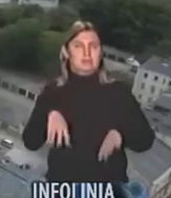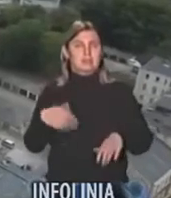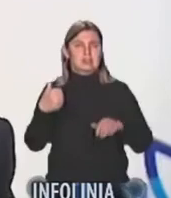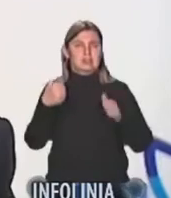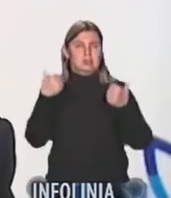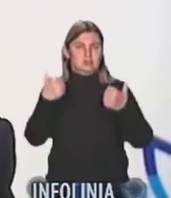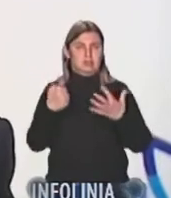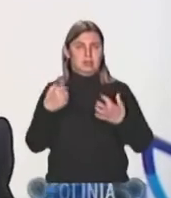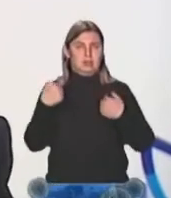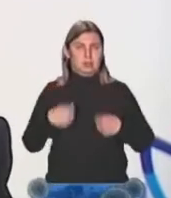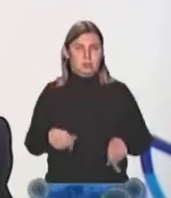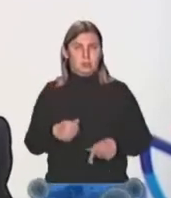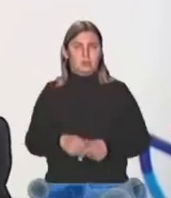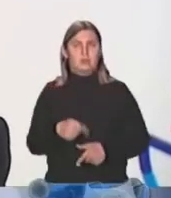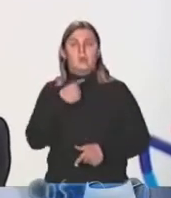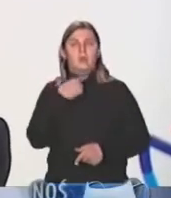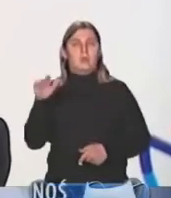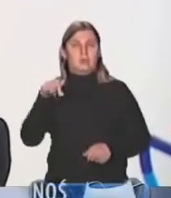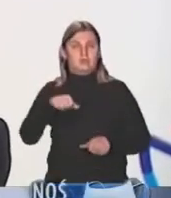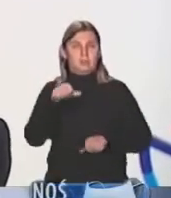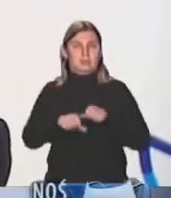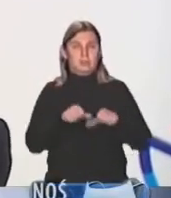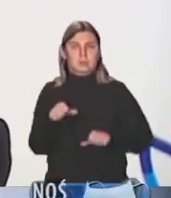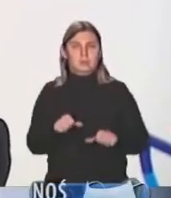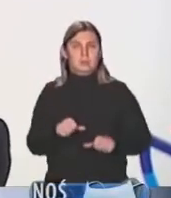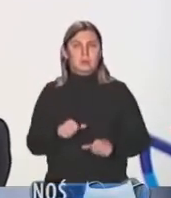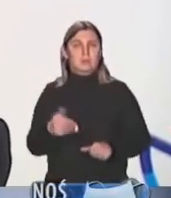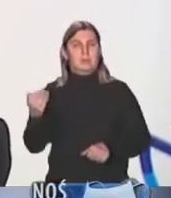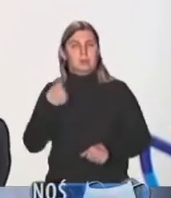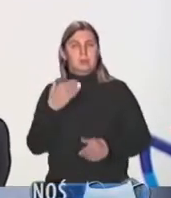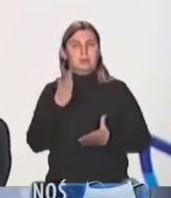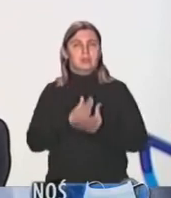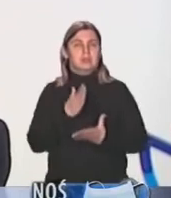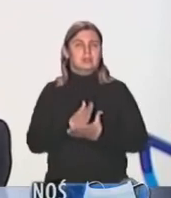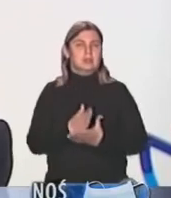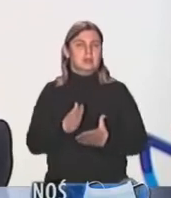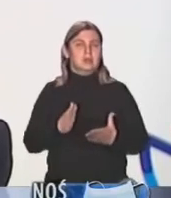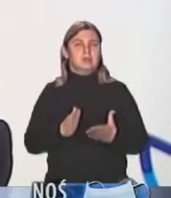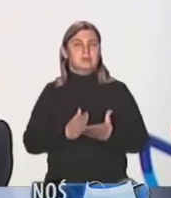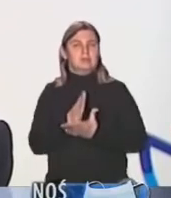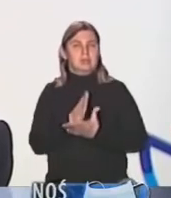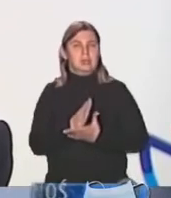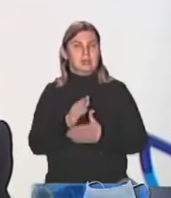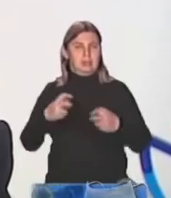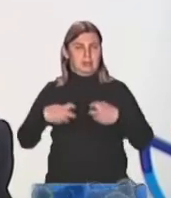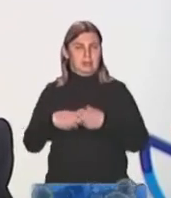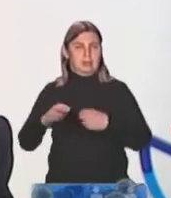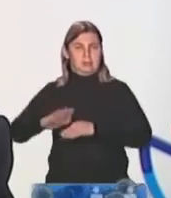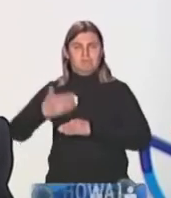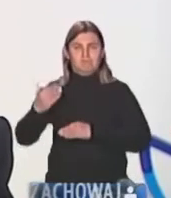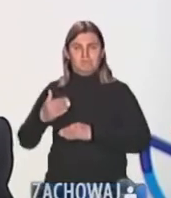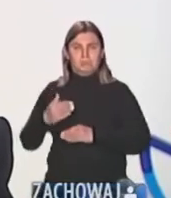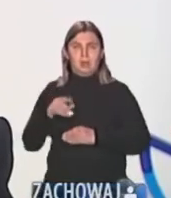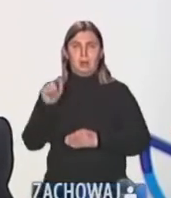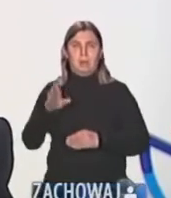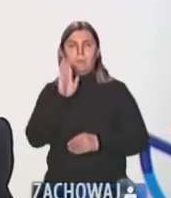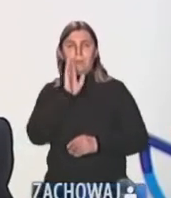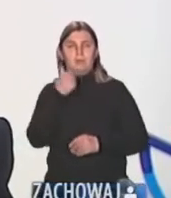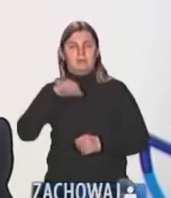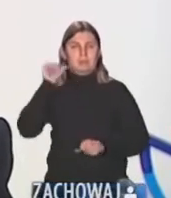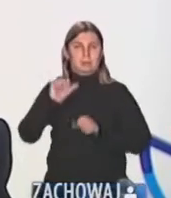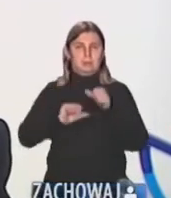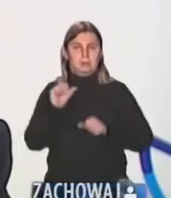osób. Głosowanie w tym roku odbyło się tylko i wyłącznie poprzez stronę internetową, podobnie jak w